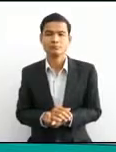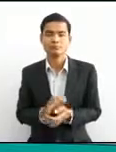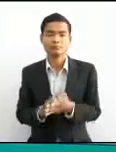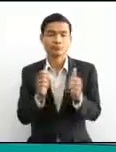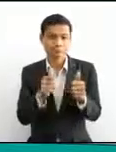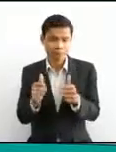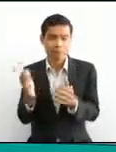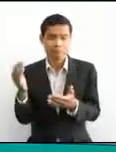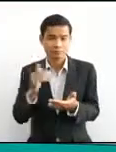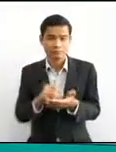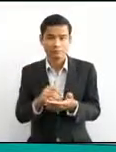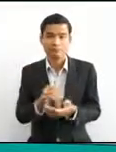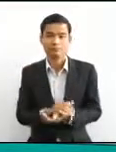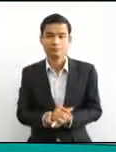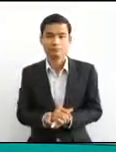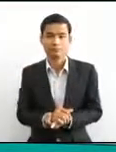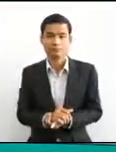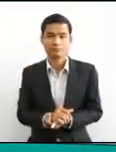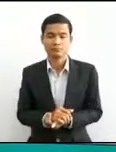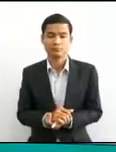cha là ona xong một đăng tiết con